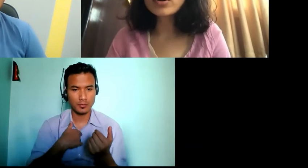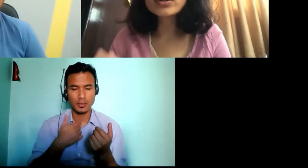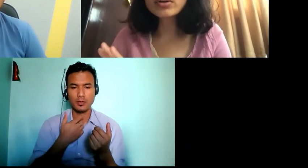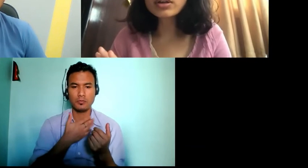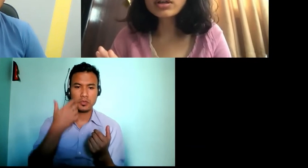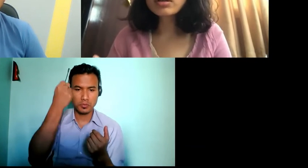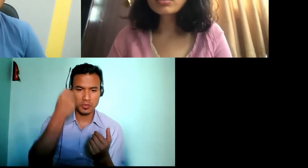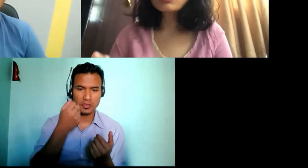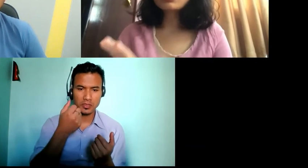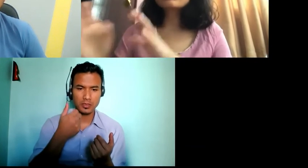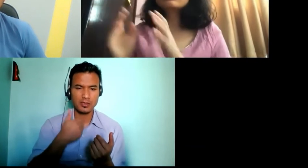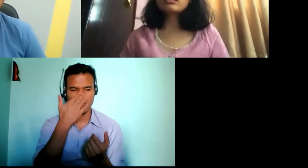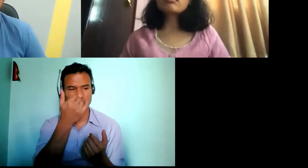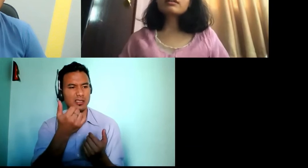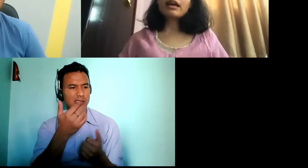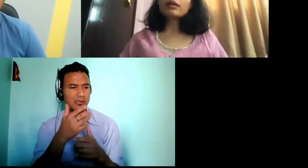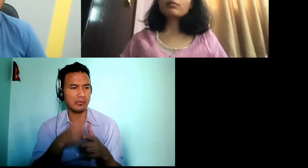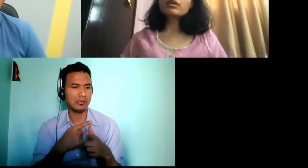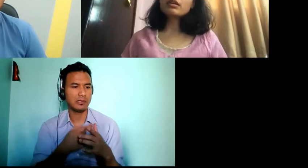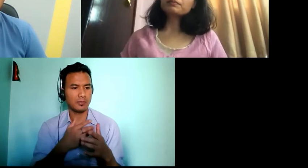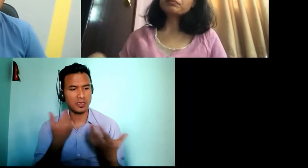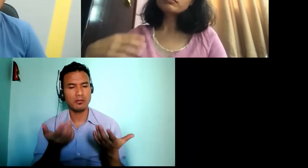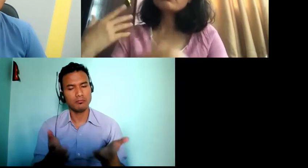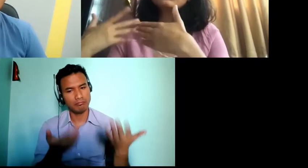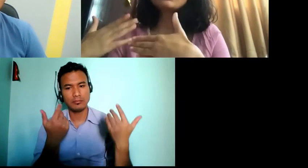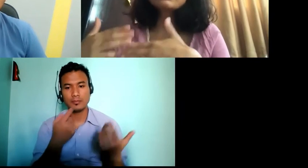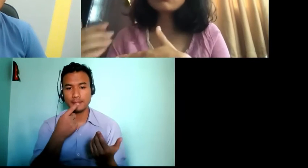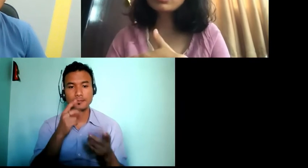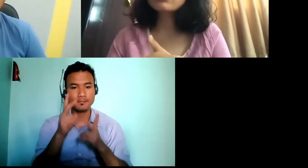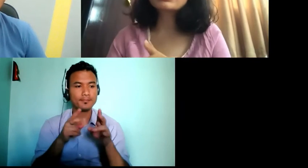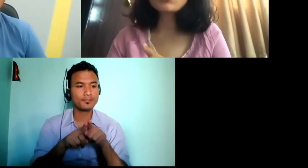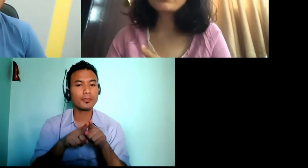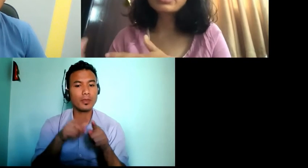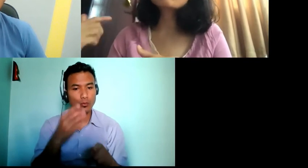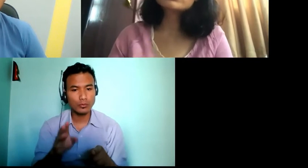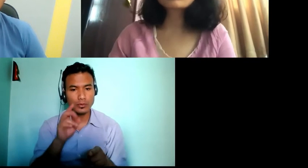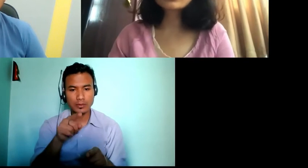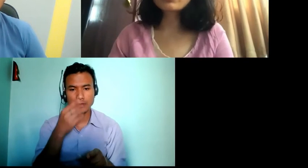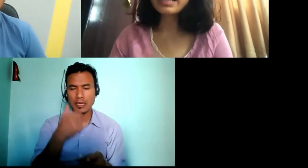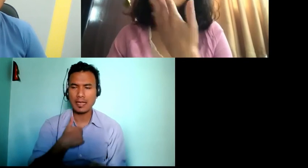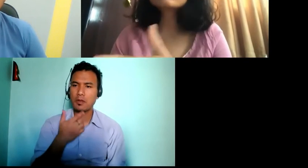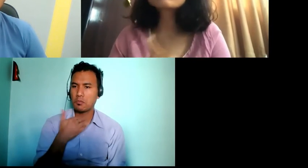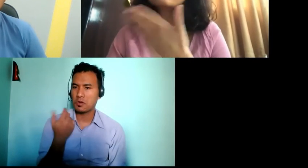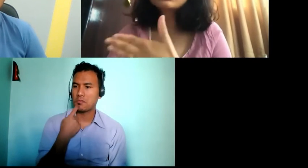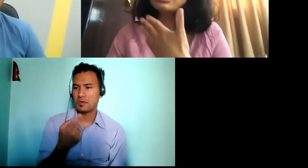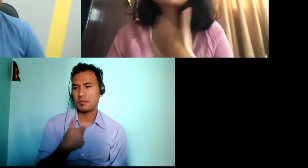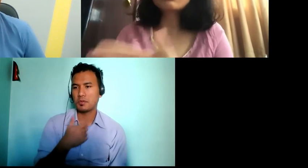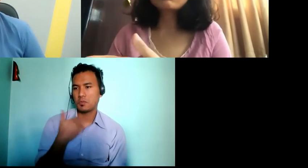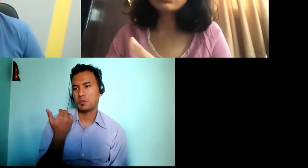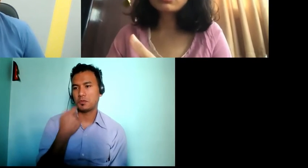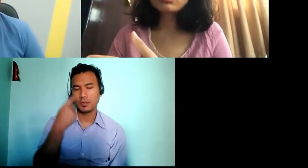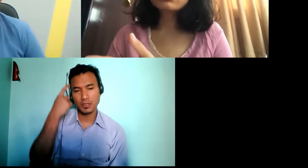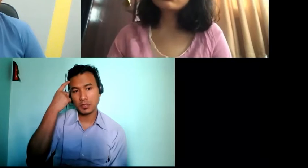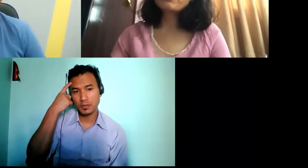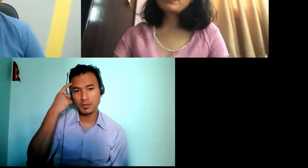भने है के जिस्किँदा मर्न त भनेर होइन, त्यसले गर्दाखेरि पनि उहाँले चाहिँ ओके मलाई मर भनेको छ म चाहिँ मर्छु भन्ने खालि त्यस्तो पनि आइरहेको छ कि.